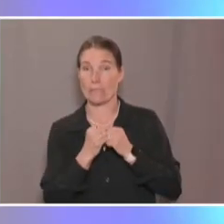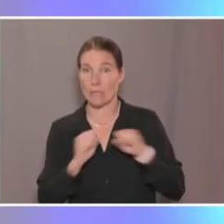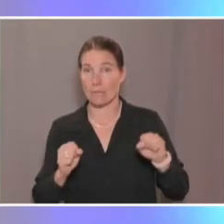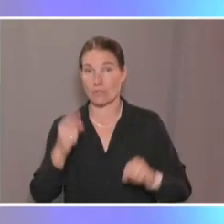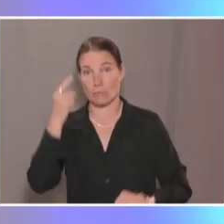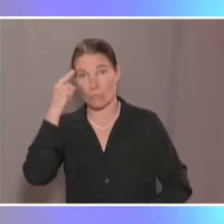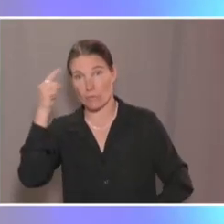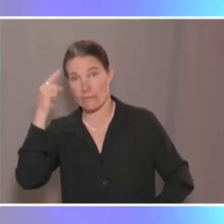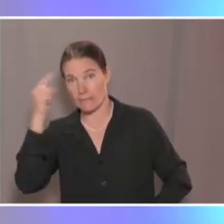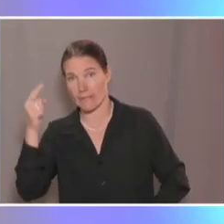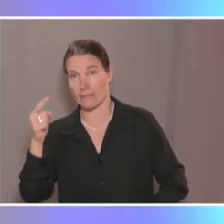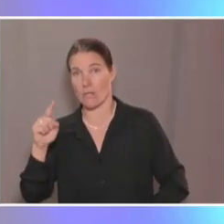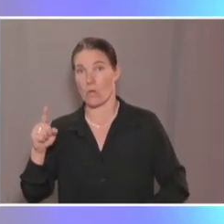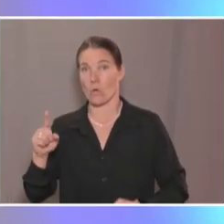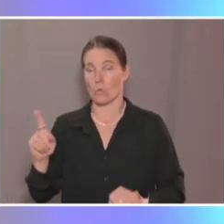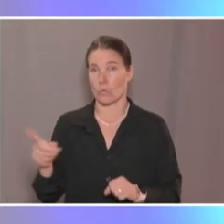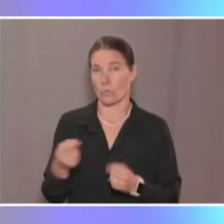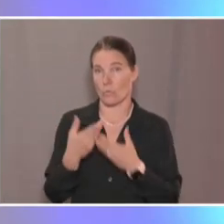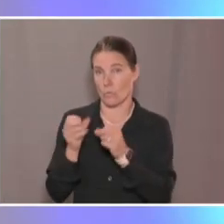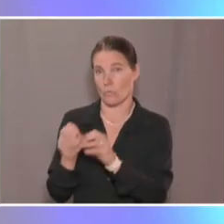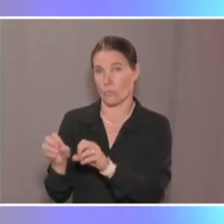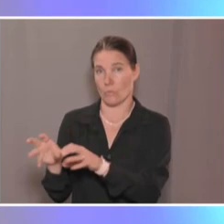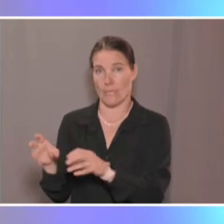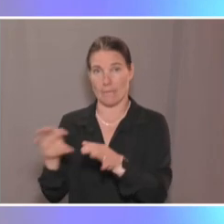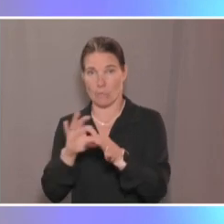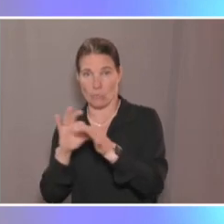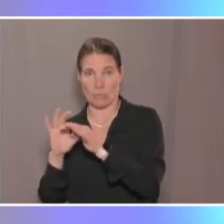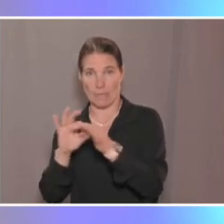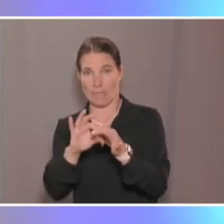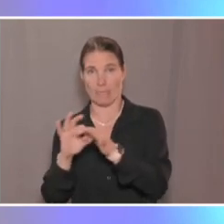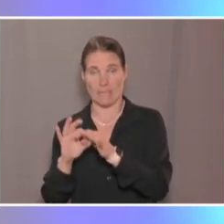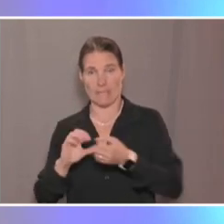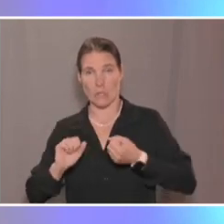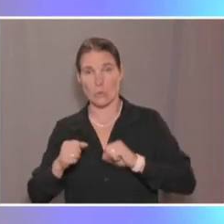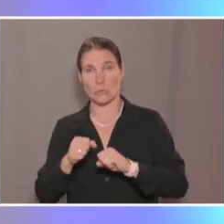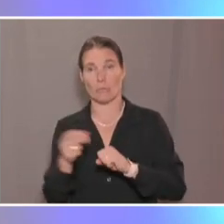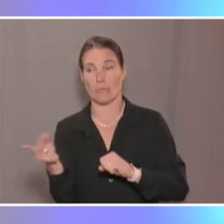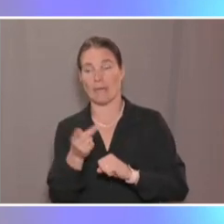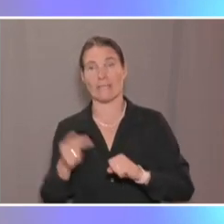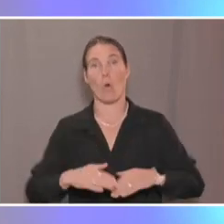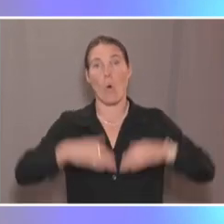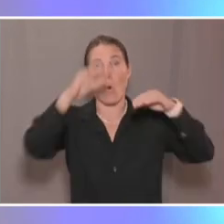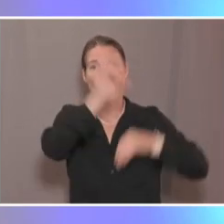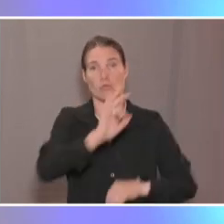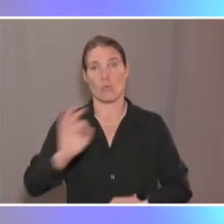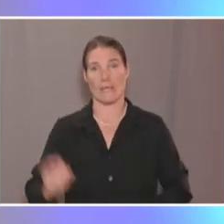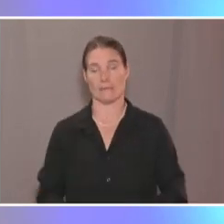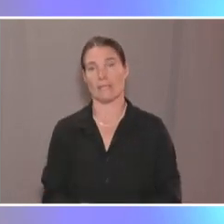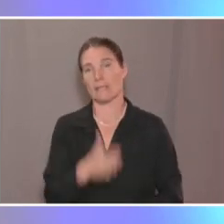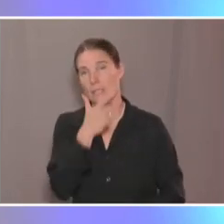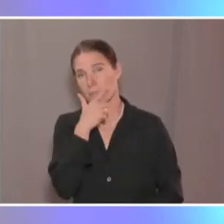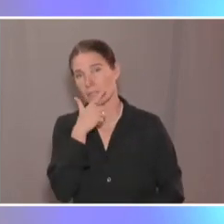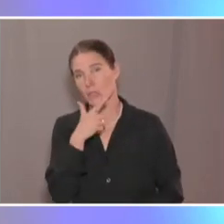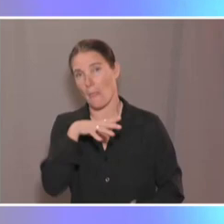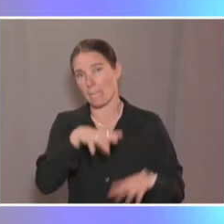Bewusstsein und demokratisches Handeln vermitteln. Im Kontext der Gründung beider pädagogischer Hochschulen übertrugen die britischen Besatzer dem